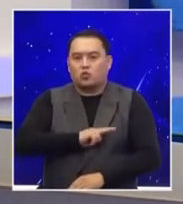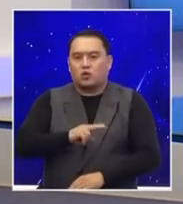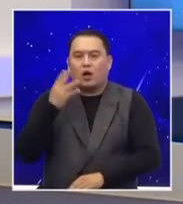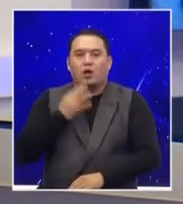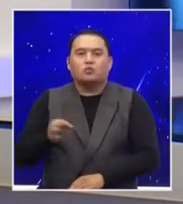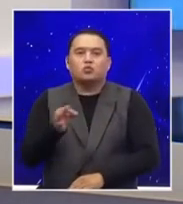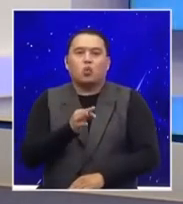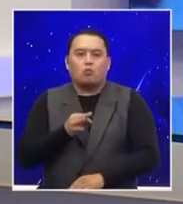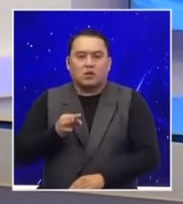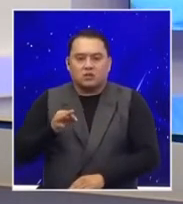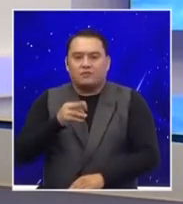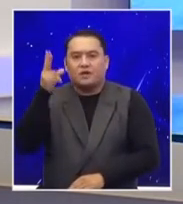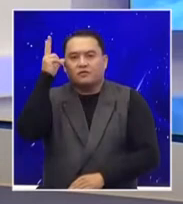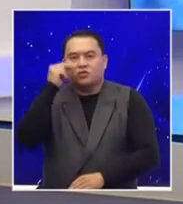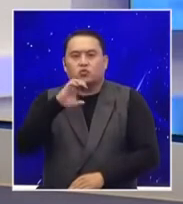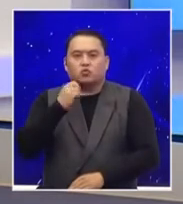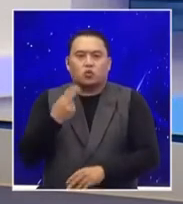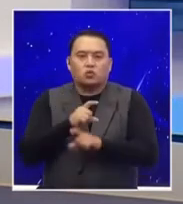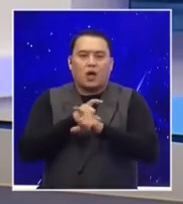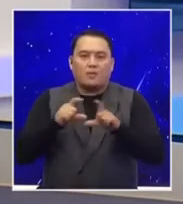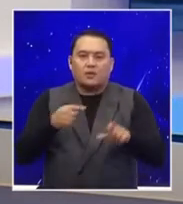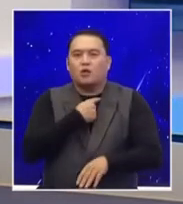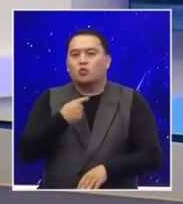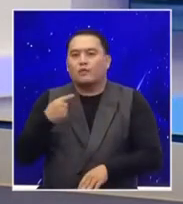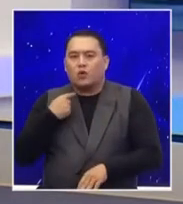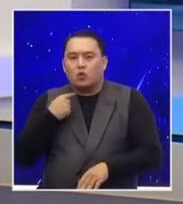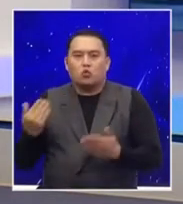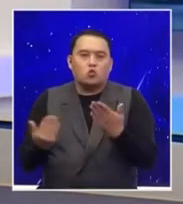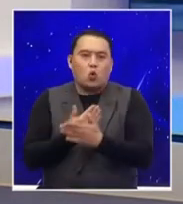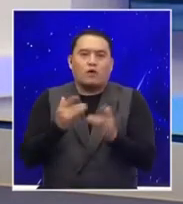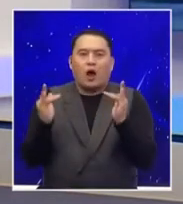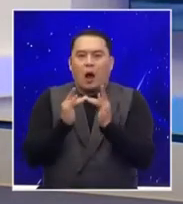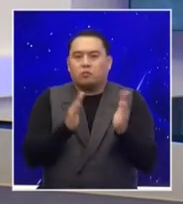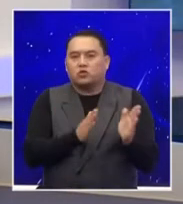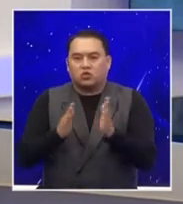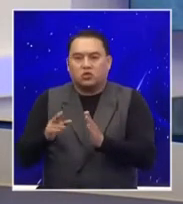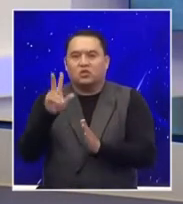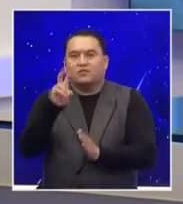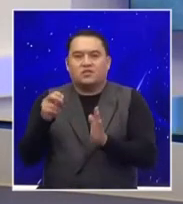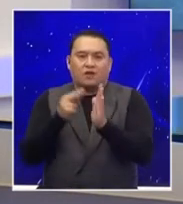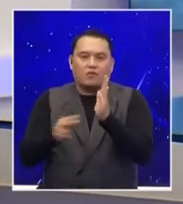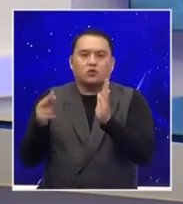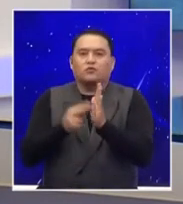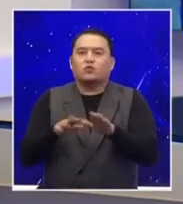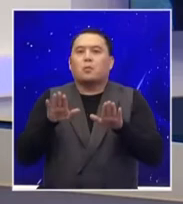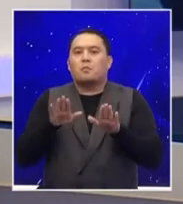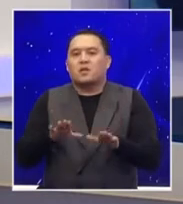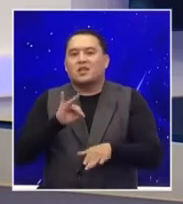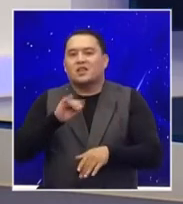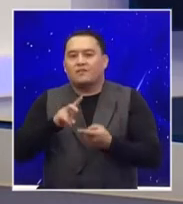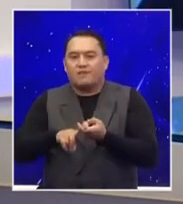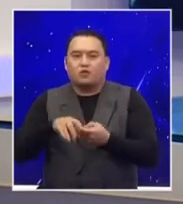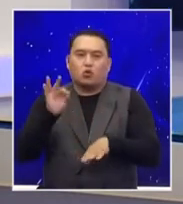рабочего визита в Алматинскую область. В их числе три соцобъекта Талдыкургана: новое общежитие на 288 мест,